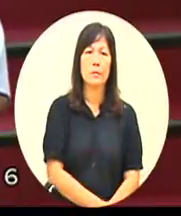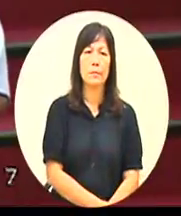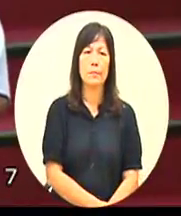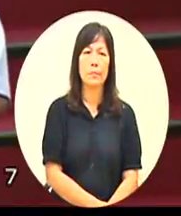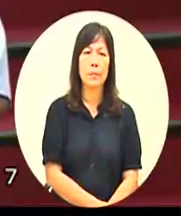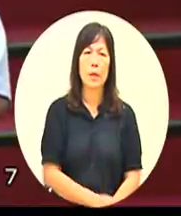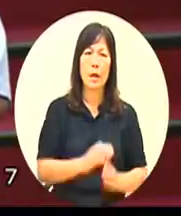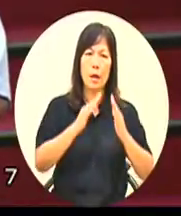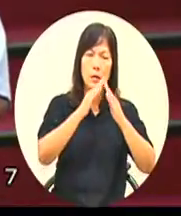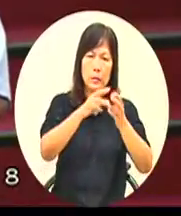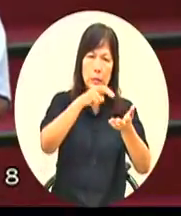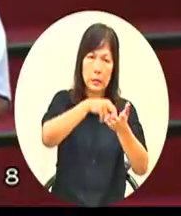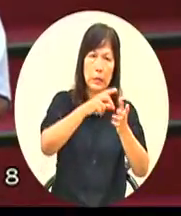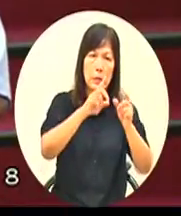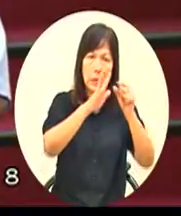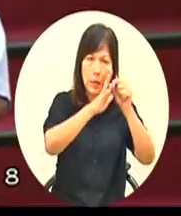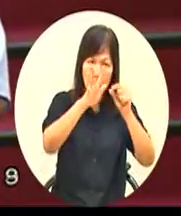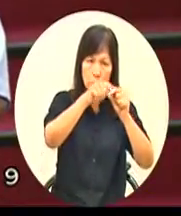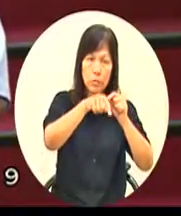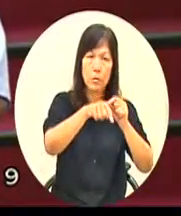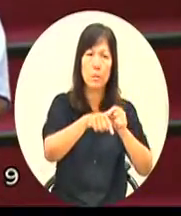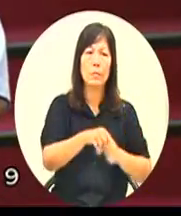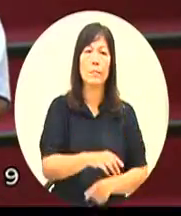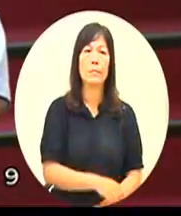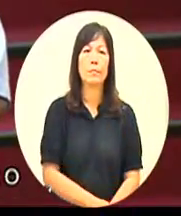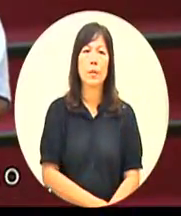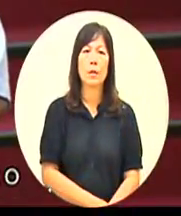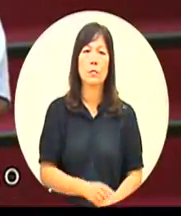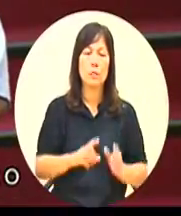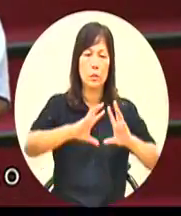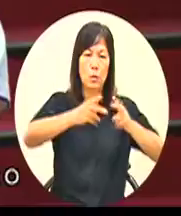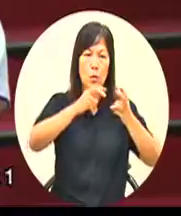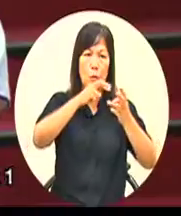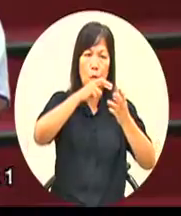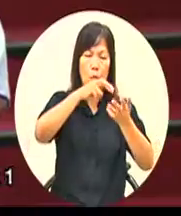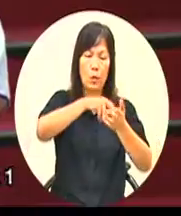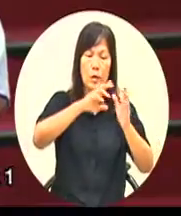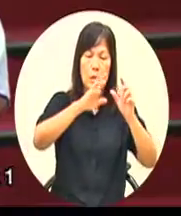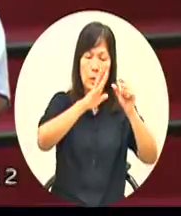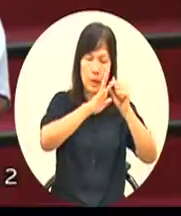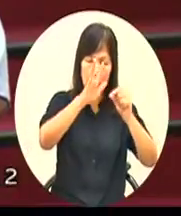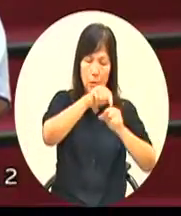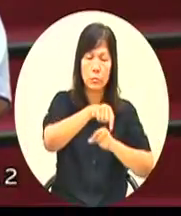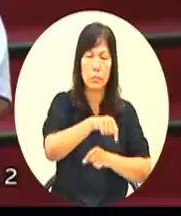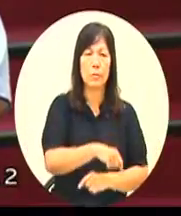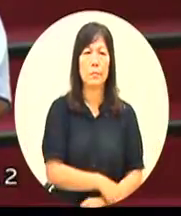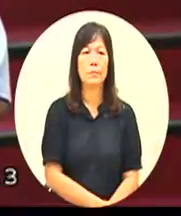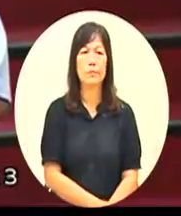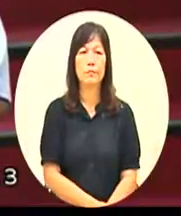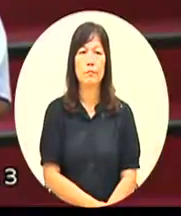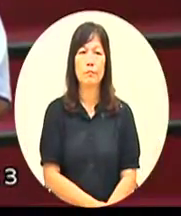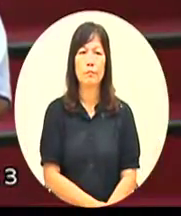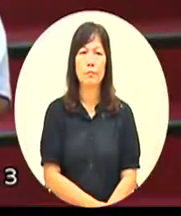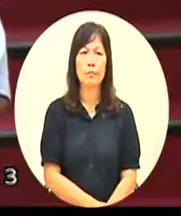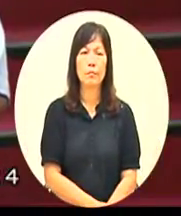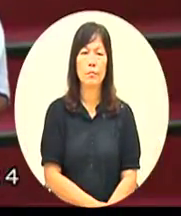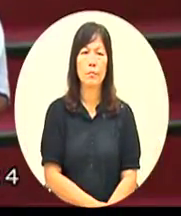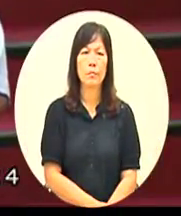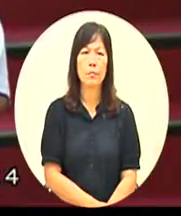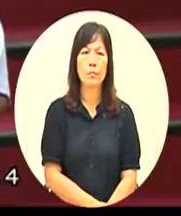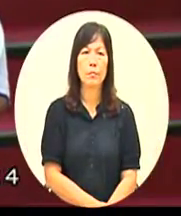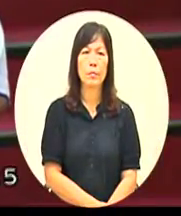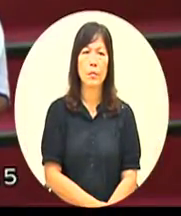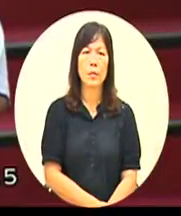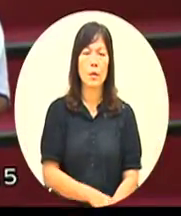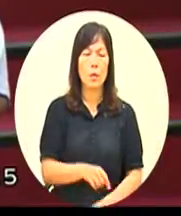市立高中，也就是所谓的国立高中，都已经是我们